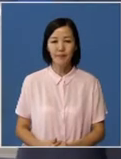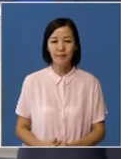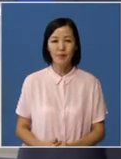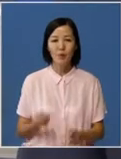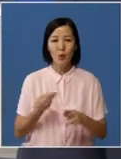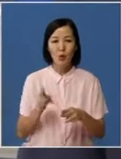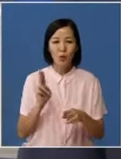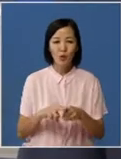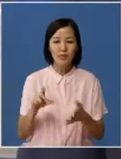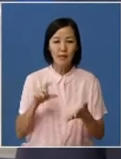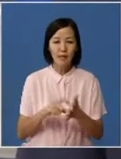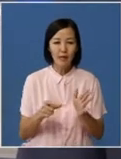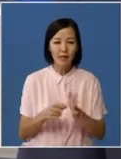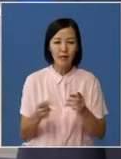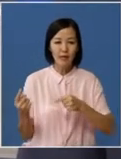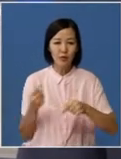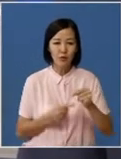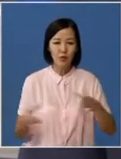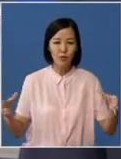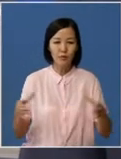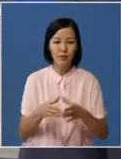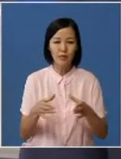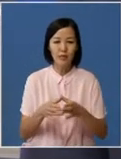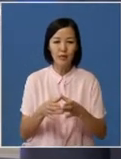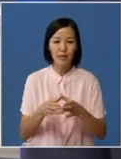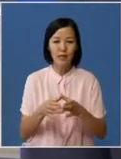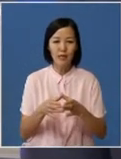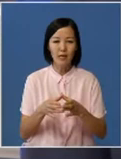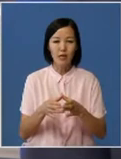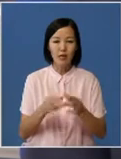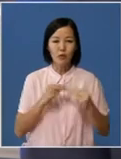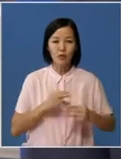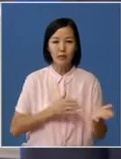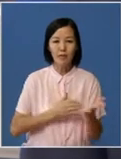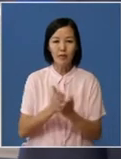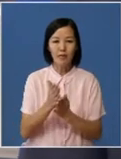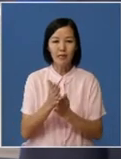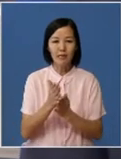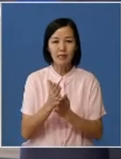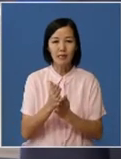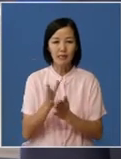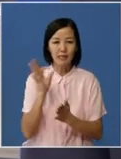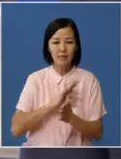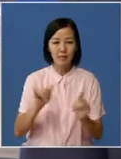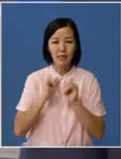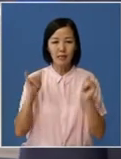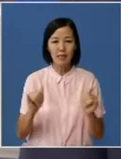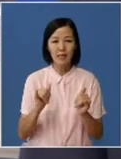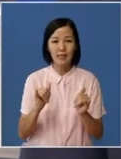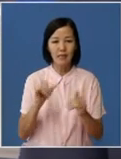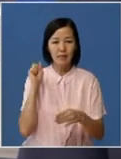Осы палатаның жұмына мына жұмыс бағдарында тиімділікті артатын бағыттарға ұсыныс бердім. Және істейтін